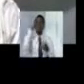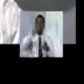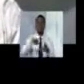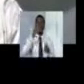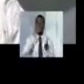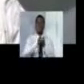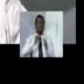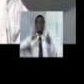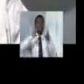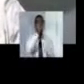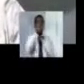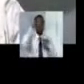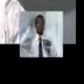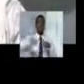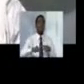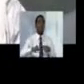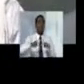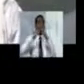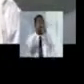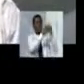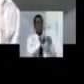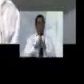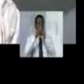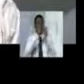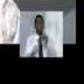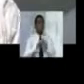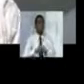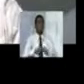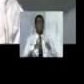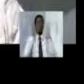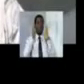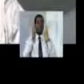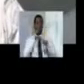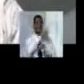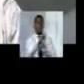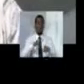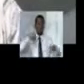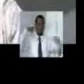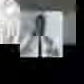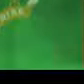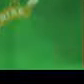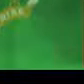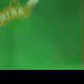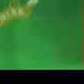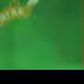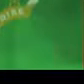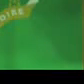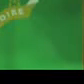c'est une situation qu'il faut ensemble maîtriser et ensemble lutter contre.